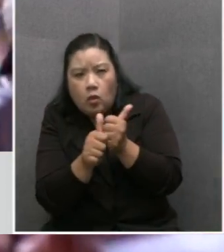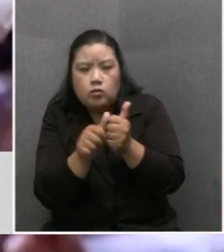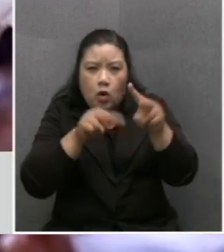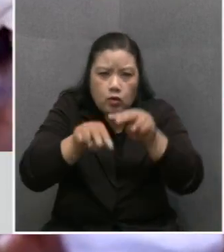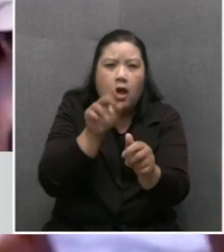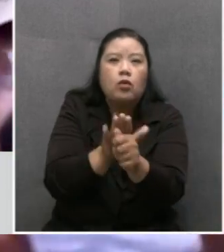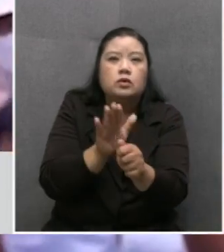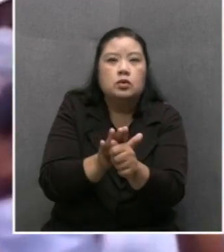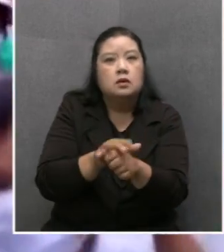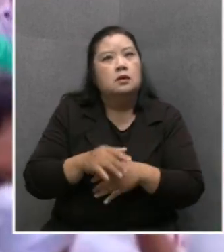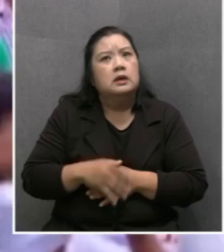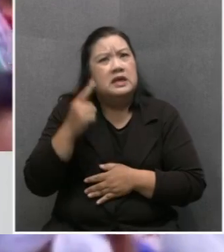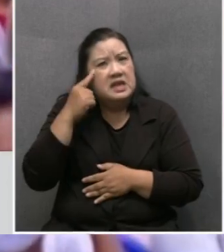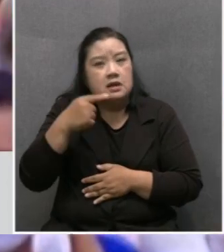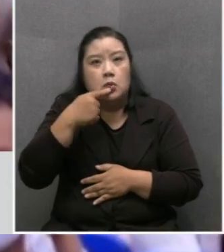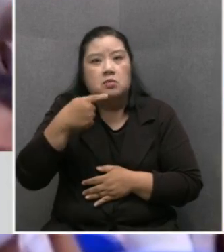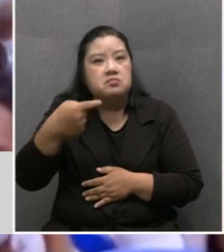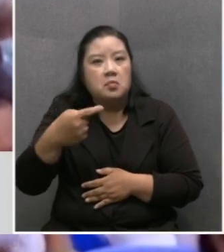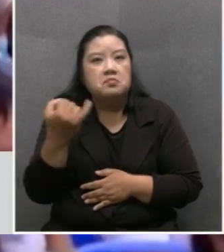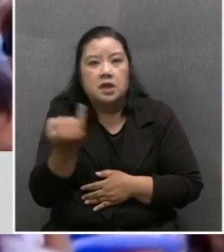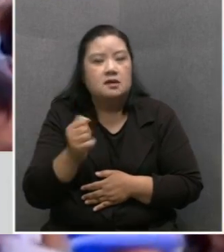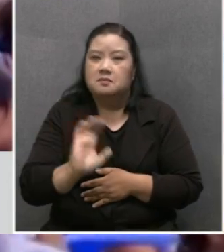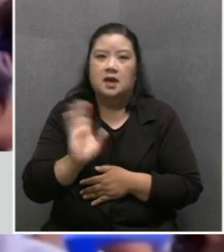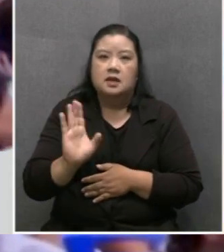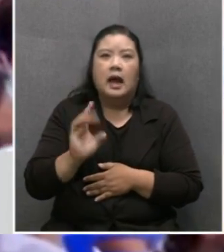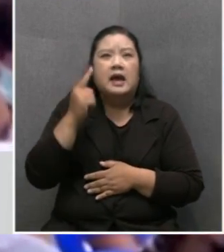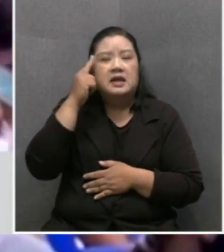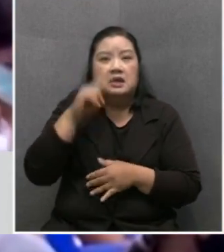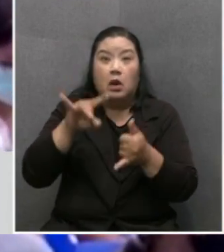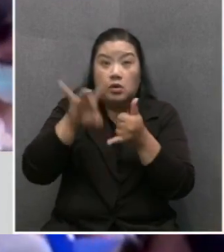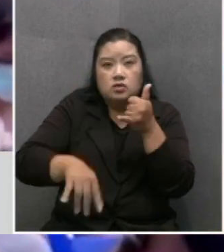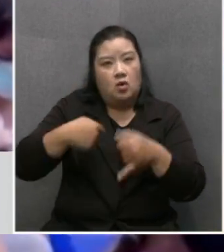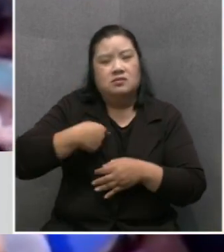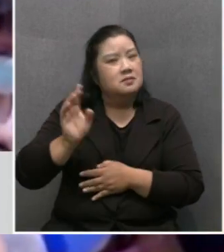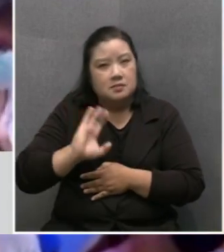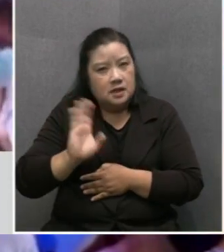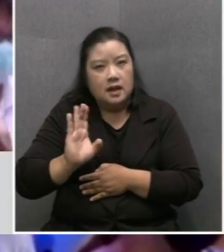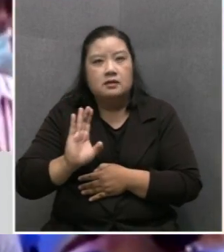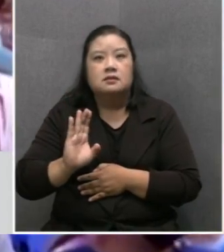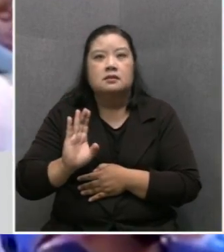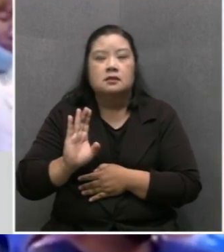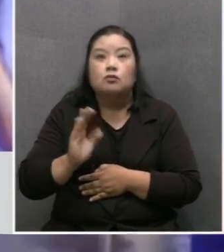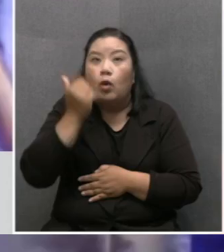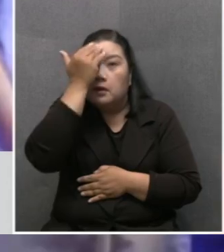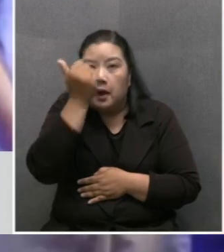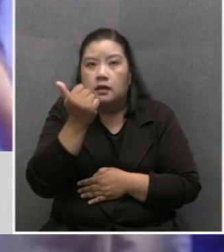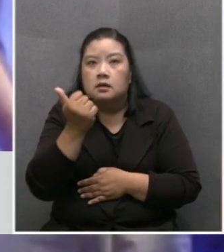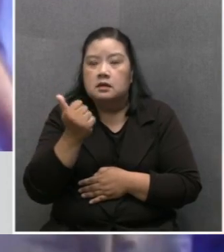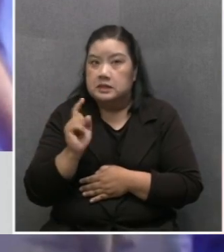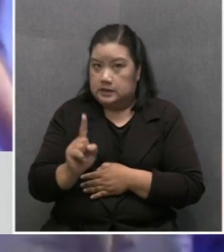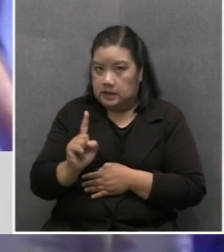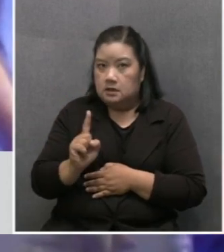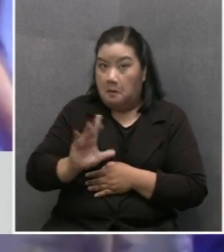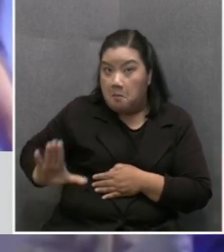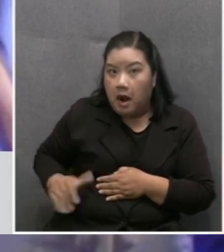มันไม่ใช่เป็นความหยาบอะไรไม่ใช่เป็นการลดตัวใดๆทั้งสิ้นเพราะว่าคุณสมบัติที่ดีที่สุด